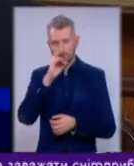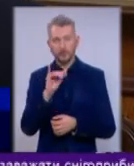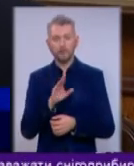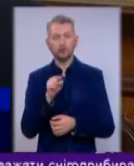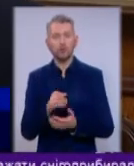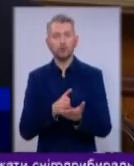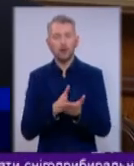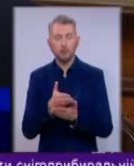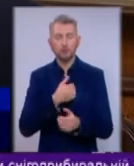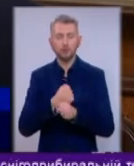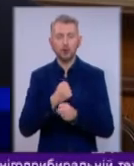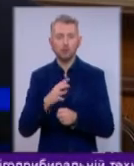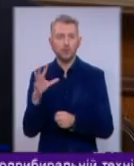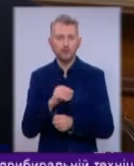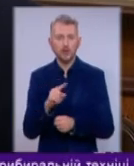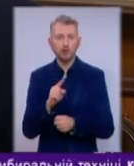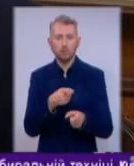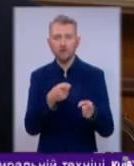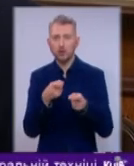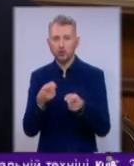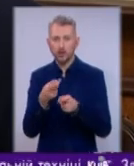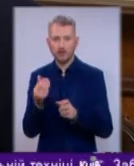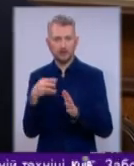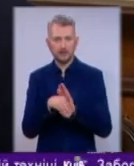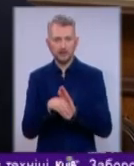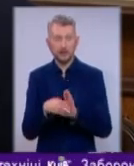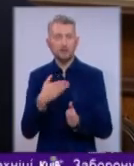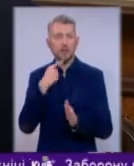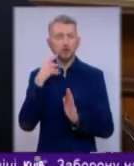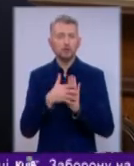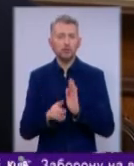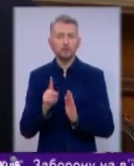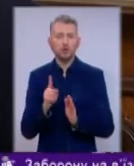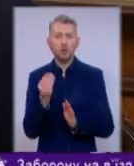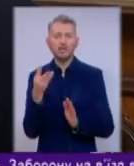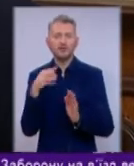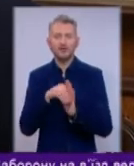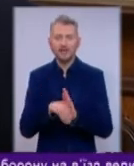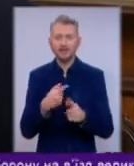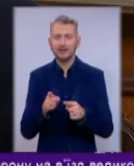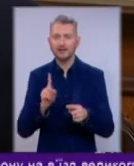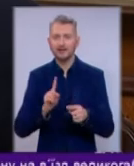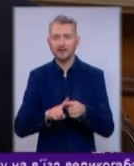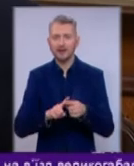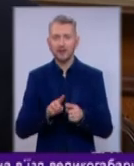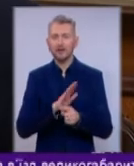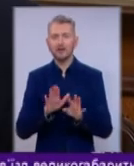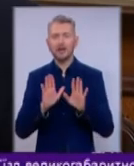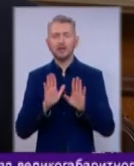цьому напрямку ми робимо все для того, щоб залучати інвестиції. Ми розуміємо, що інвестиції – це не